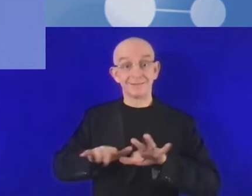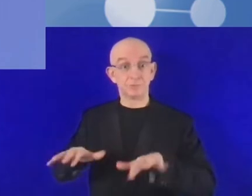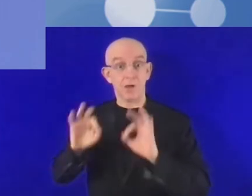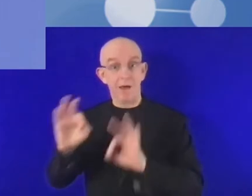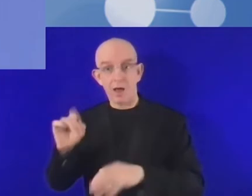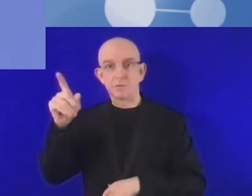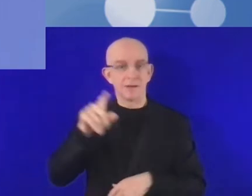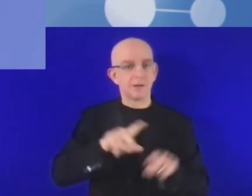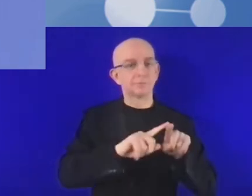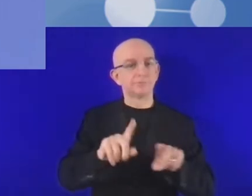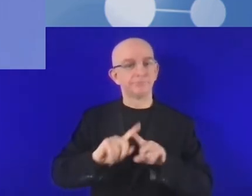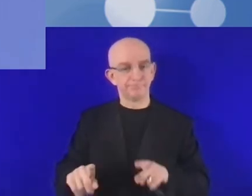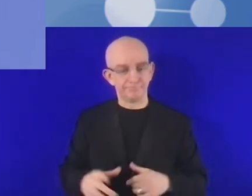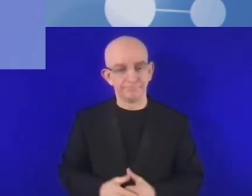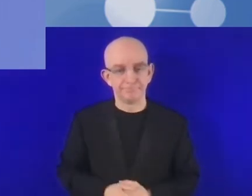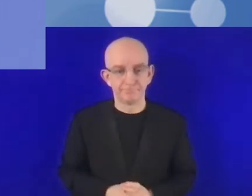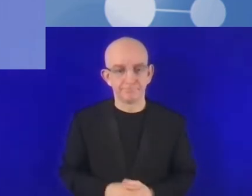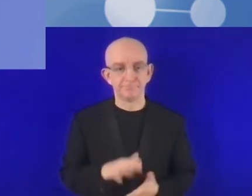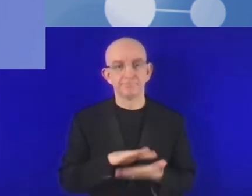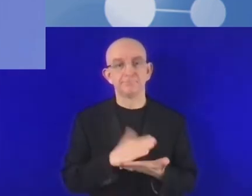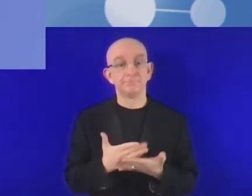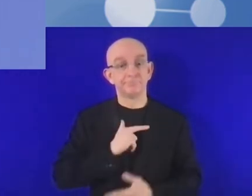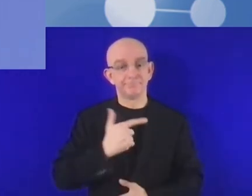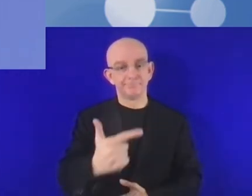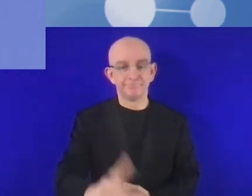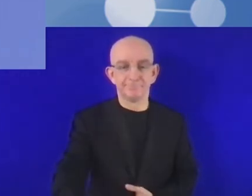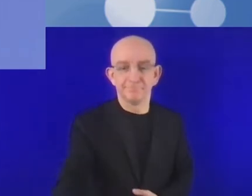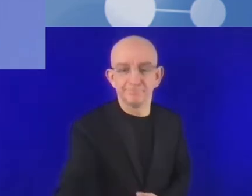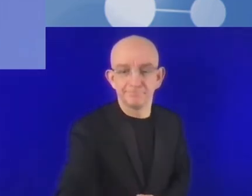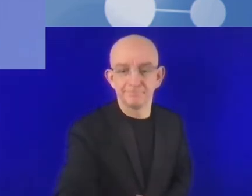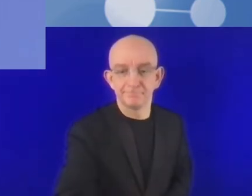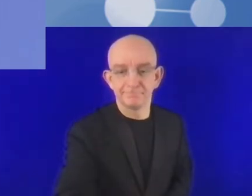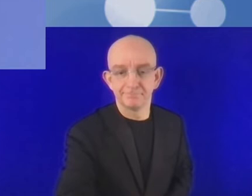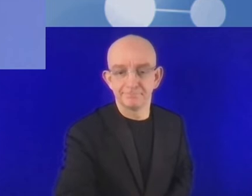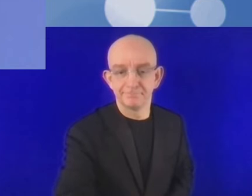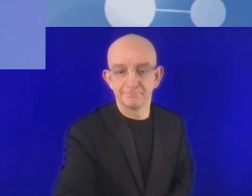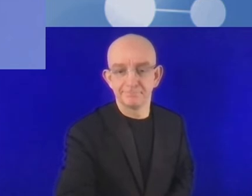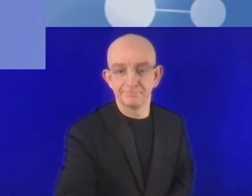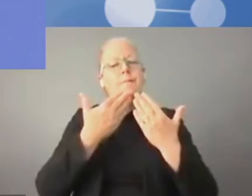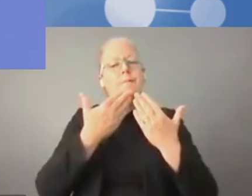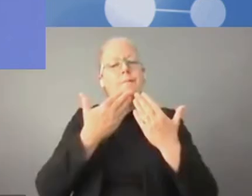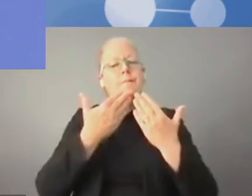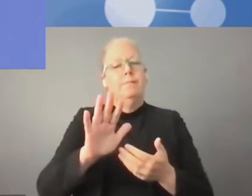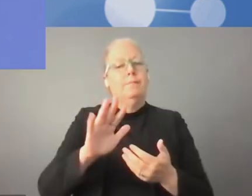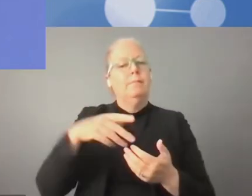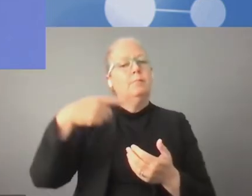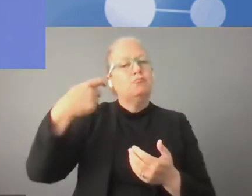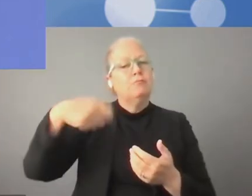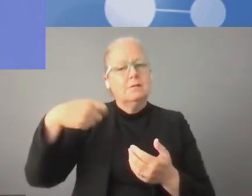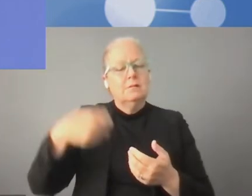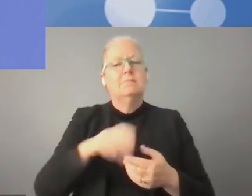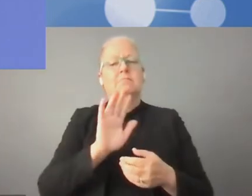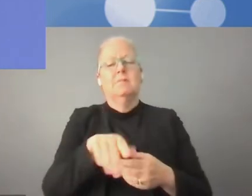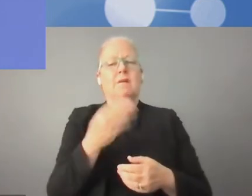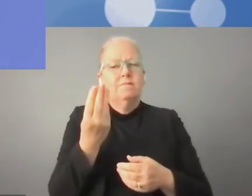沟是比较大的挑战，所以这一点我完全同意。非常感谢部长，这你的看